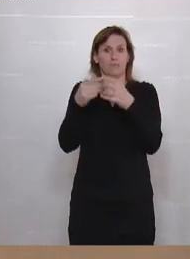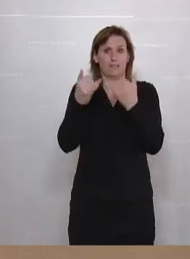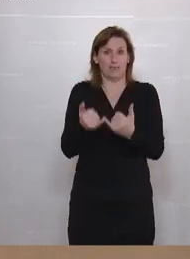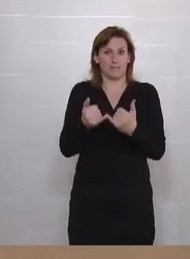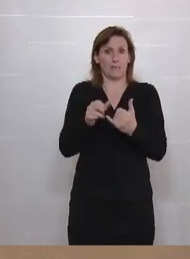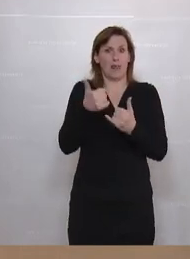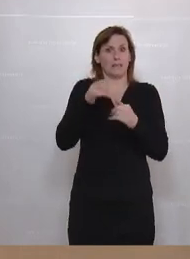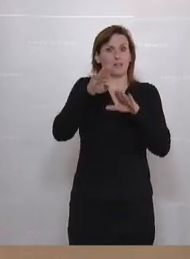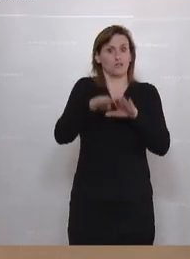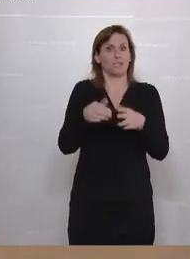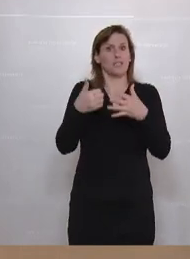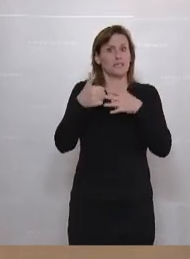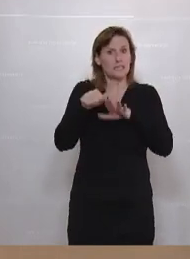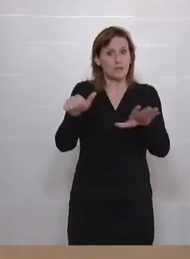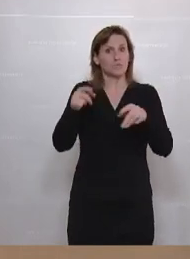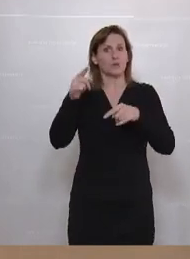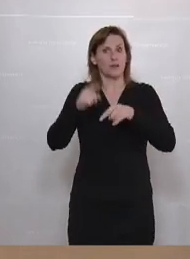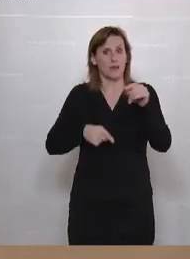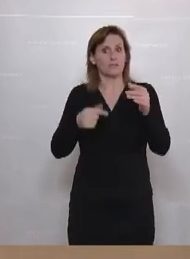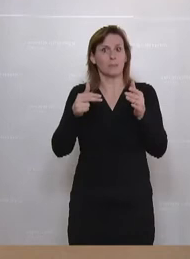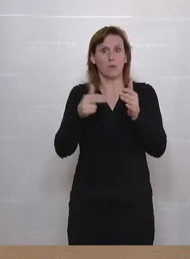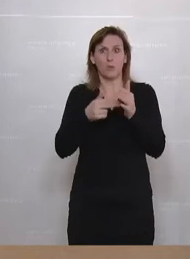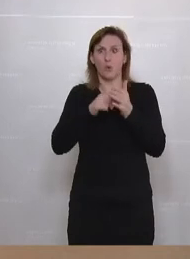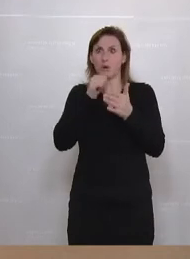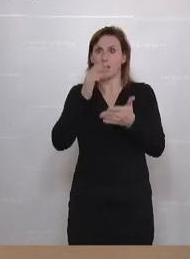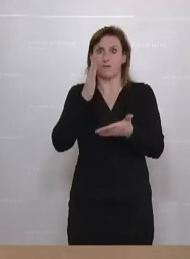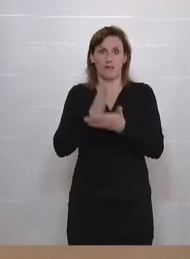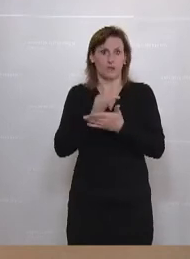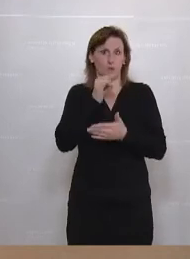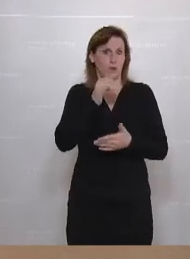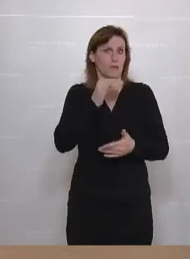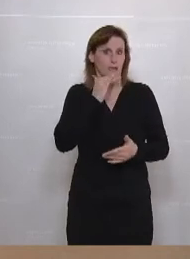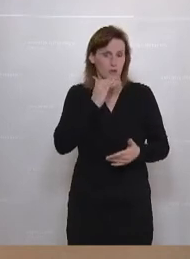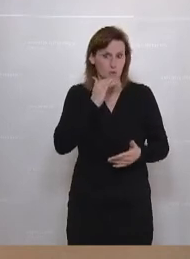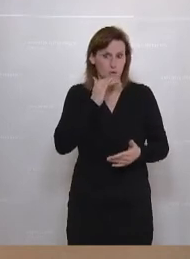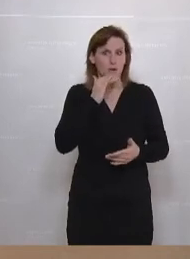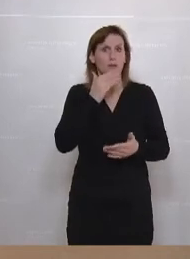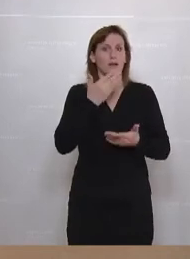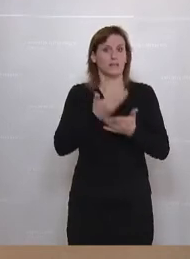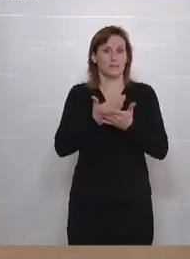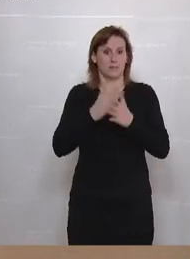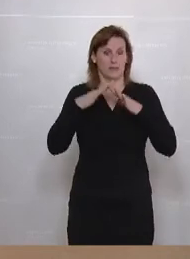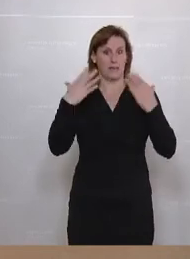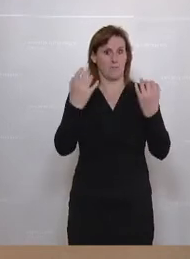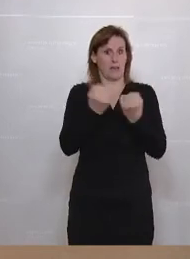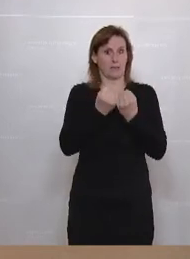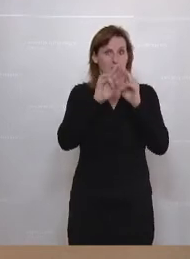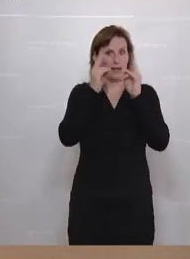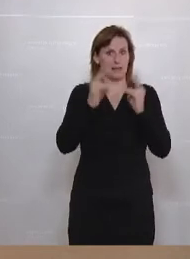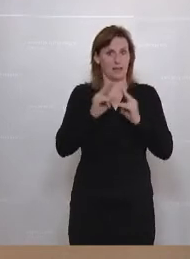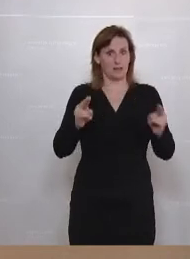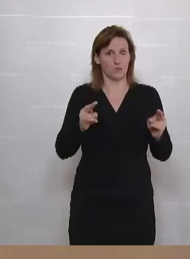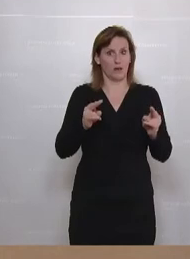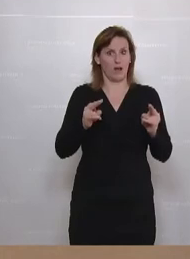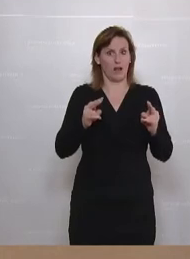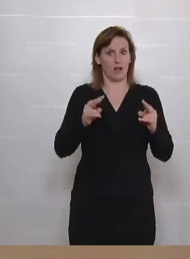in die richtige Richtung, aber bei Weitem noch nicht genug. Und hier werden wir auch weiterhin gemeinsam innerhalb der internationalen Organisationen